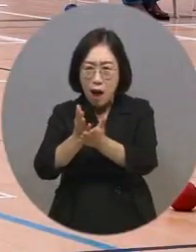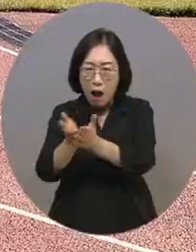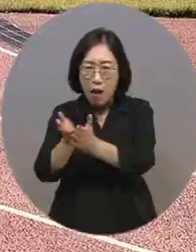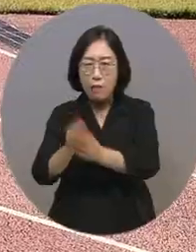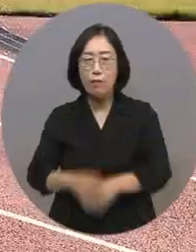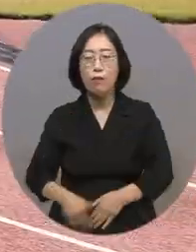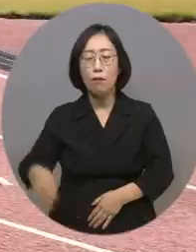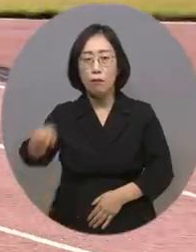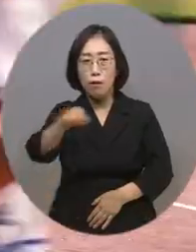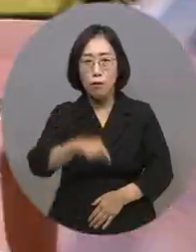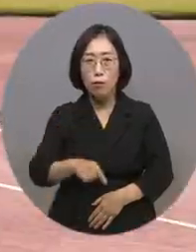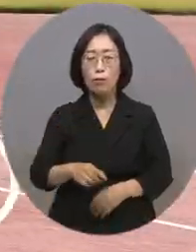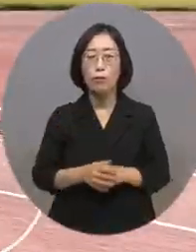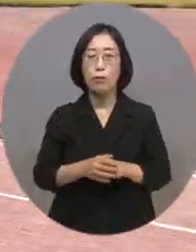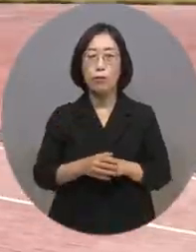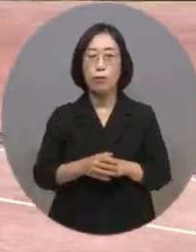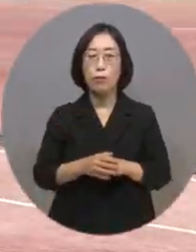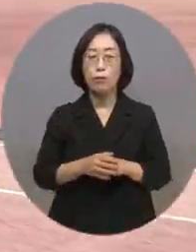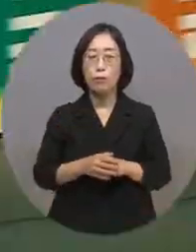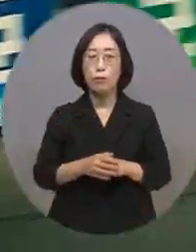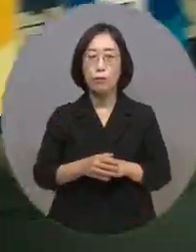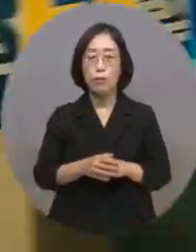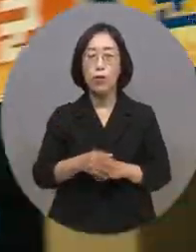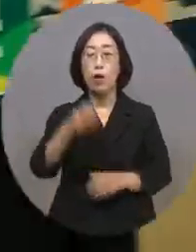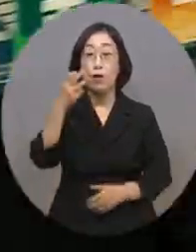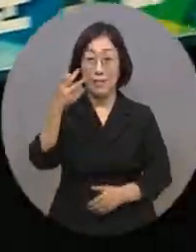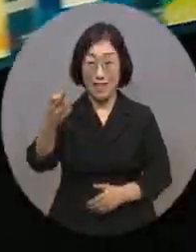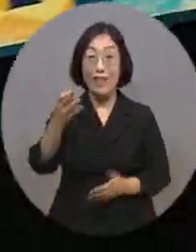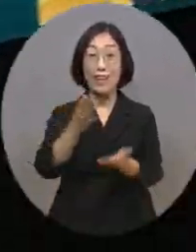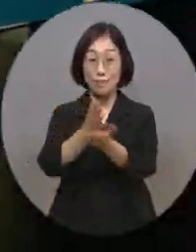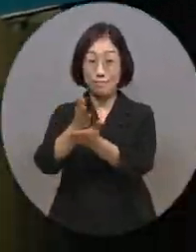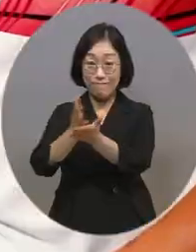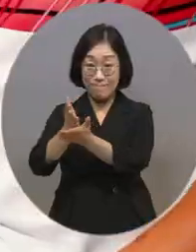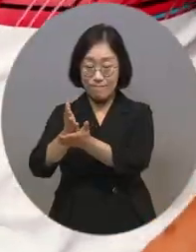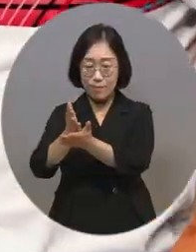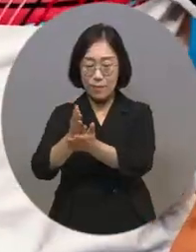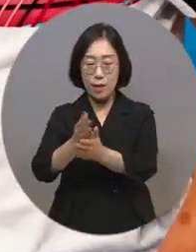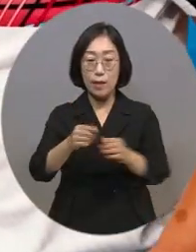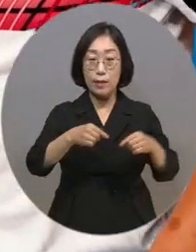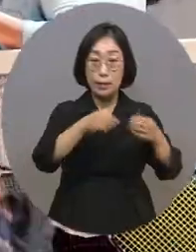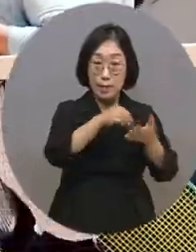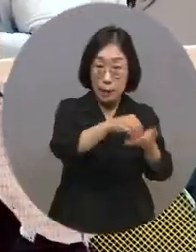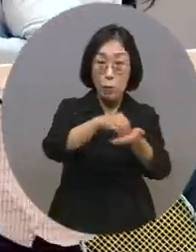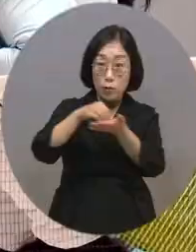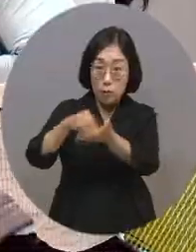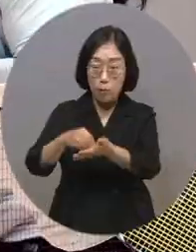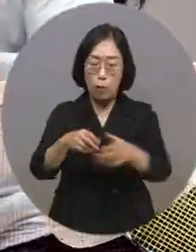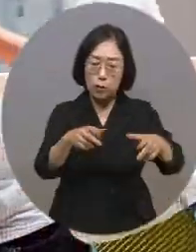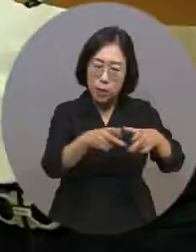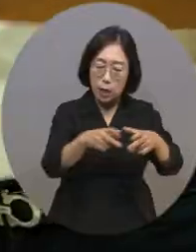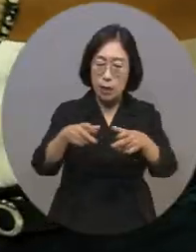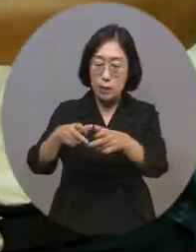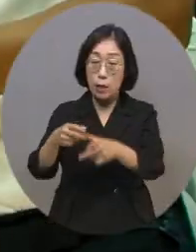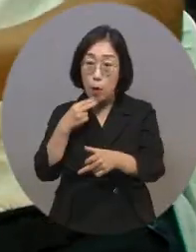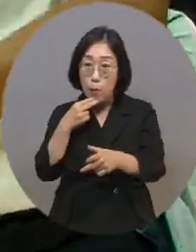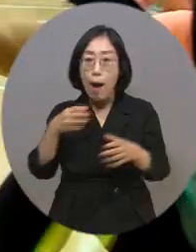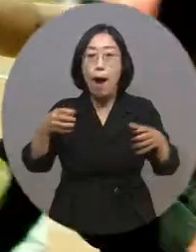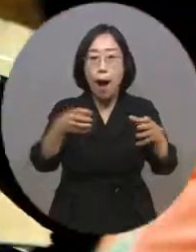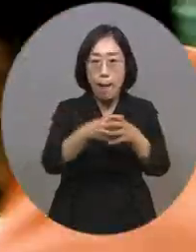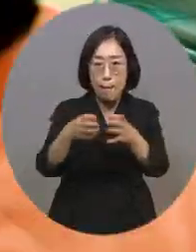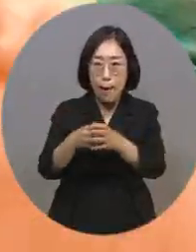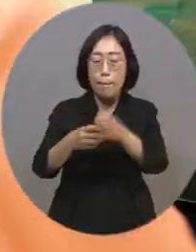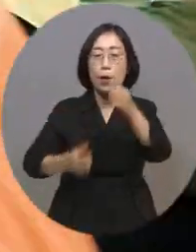보치아, 육상, 파크골프 등 13개 경기 종목에서 장애인과 비장애인이 하나 돼 선의의